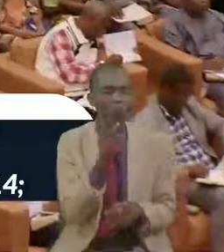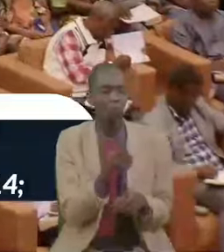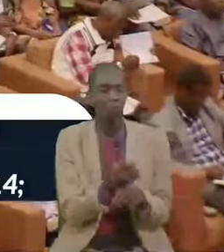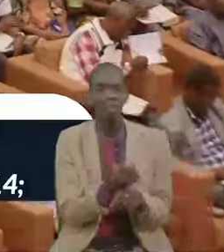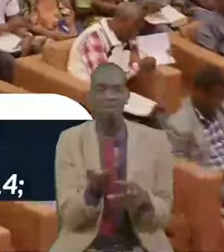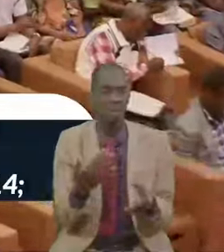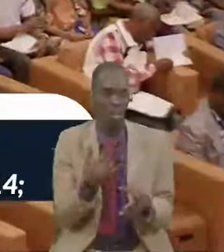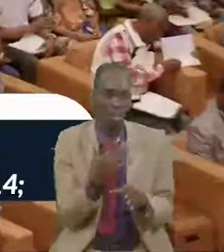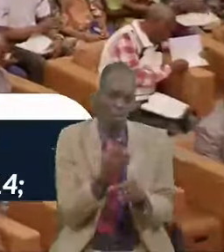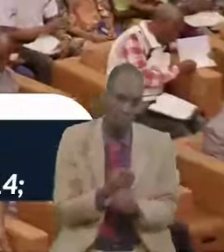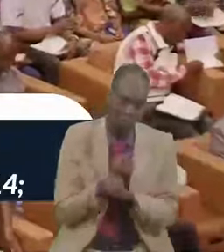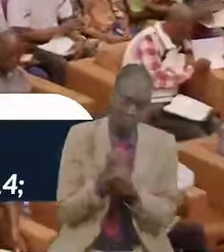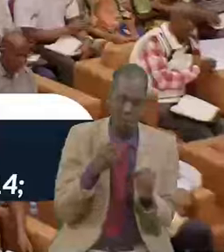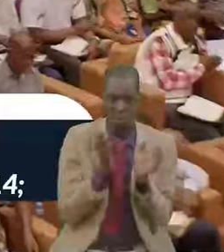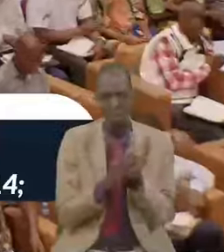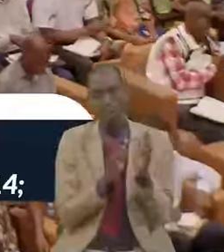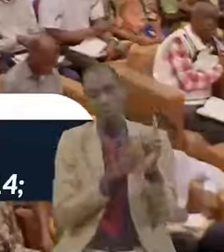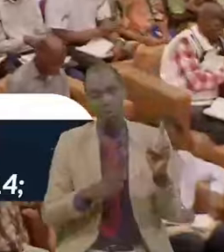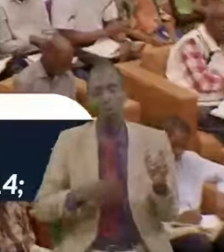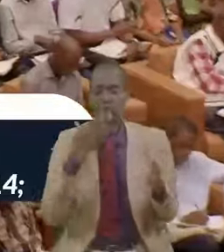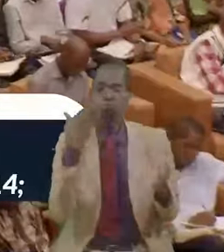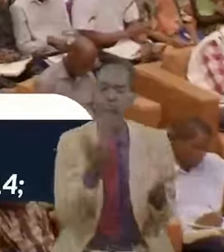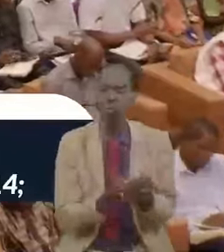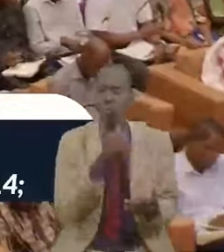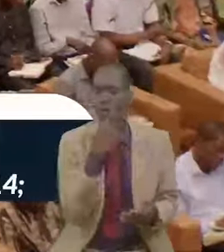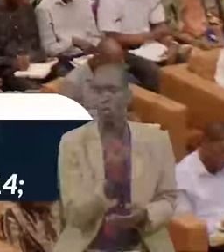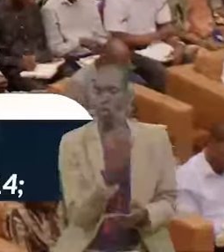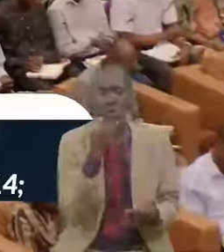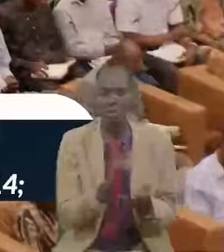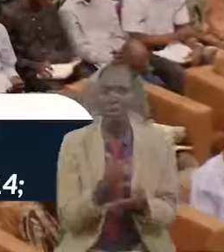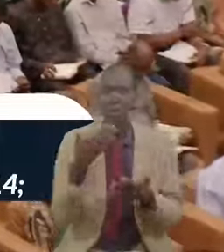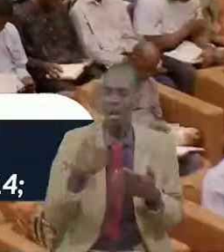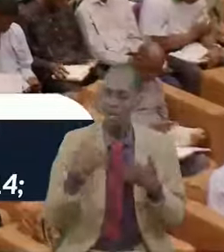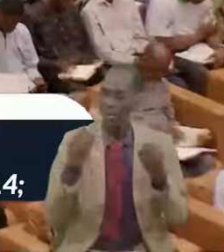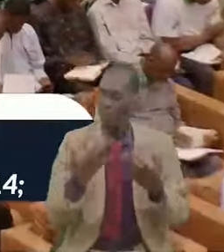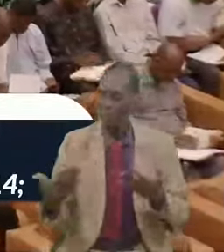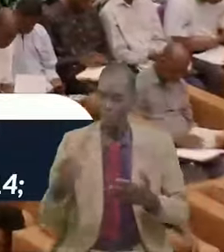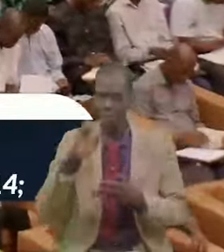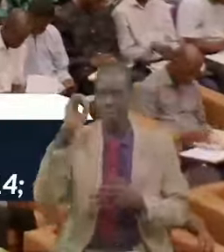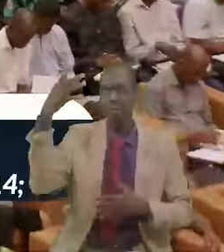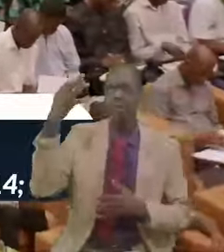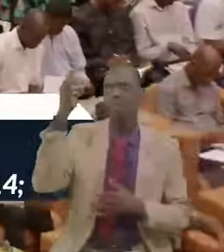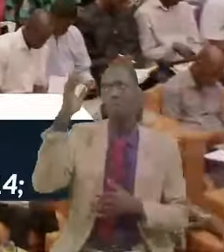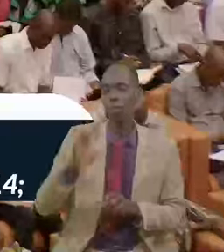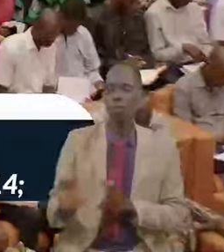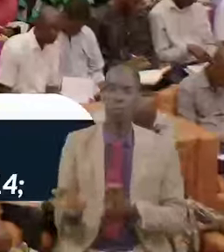seulement, je suis sauvé, oui, gloire à Dieu, vous êtes sauvé, mais il y a beaucoup de grâce de Dieu. Verset